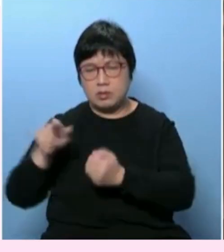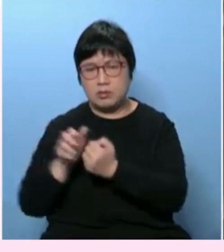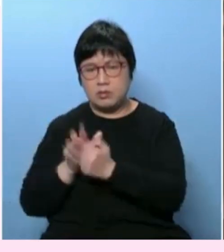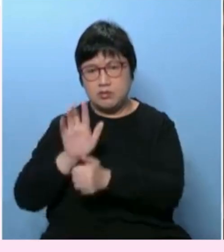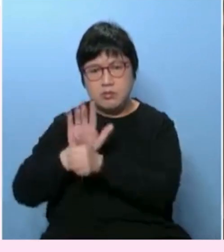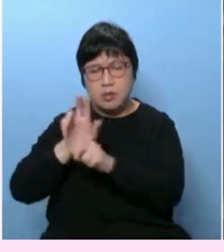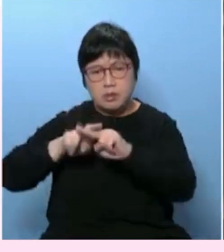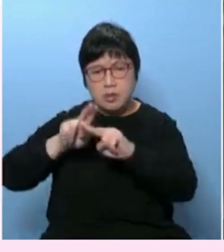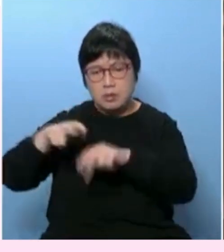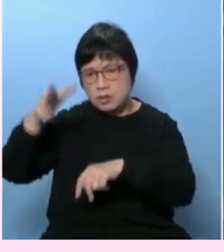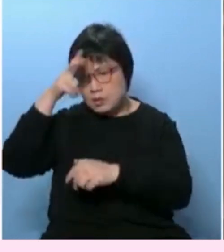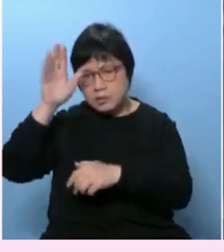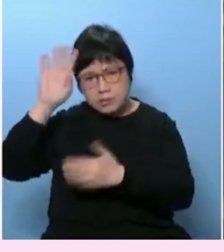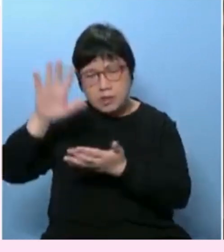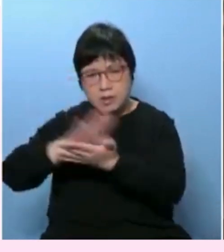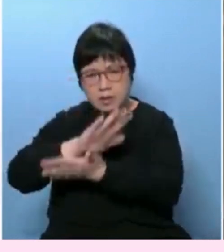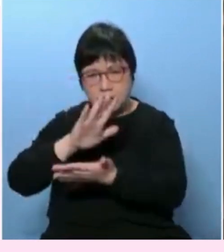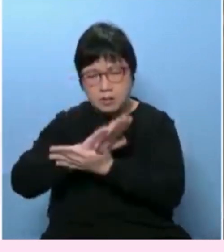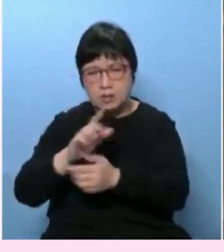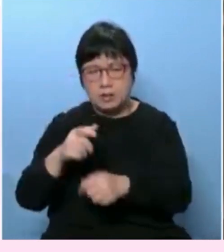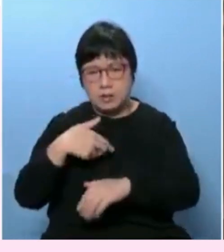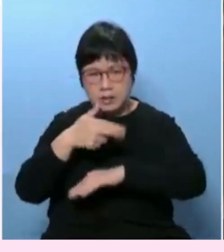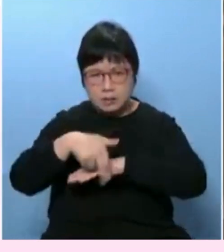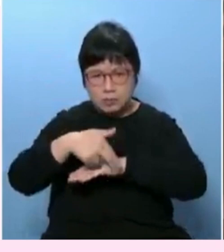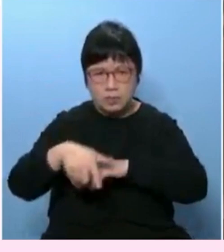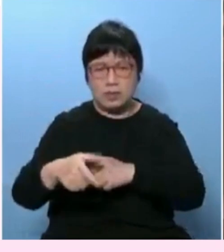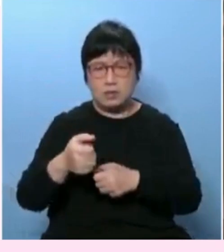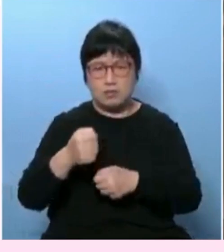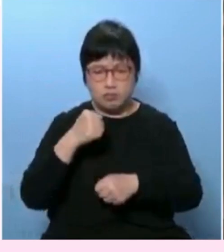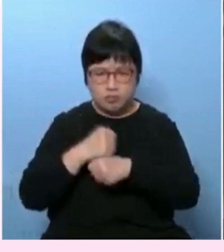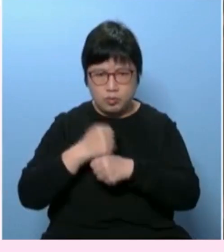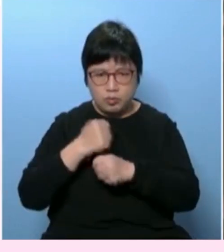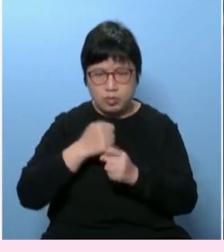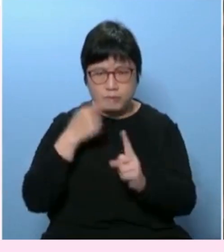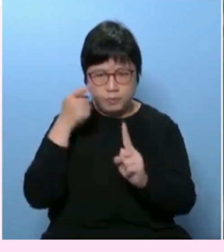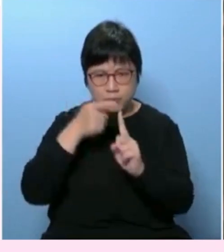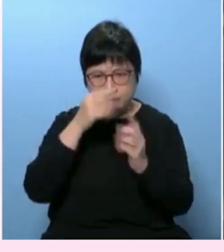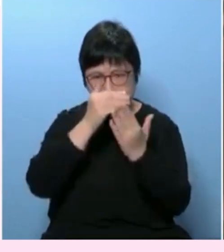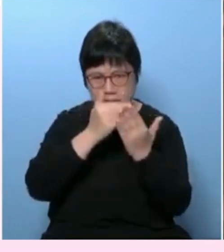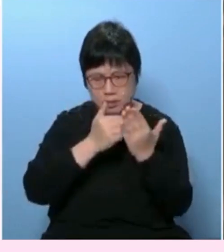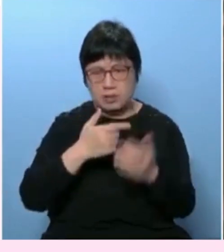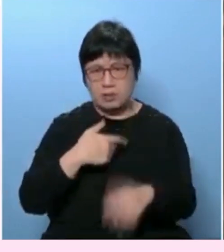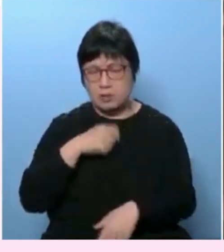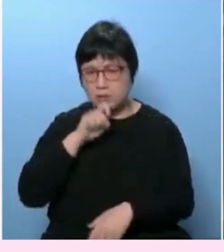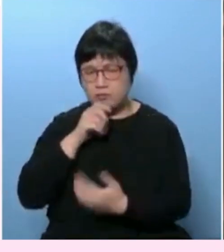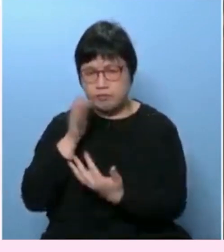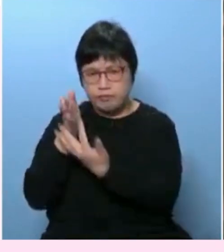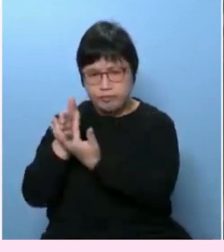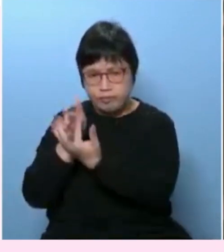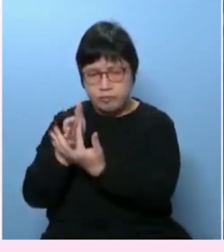家的未來5年經濟社會發展定下了藍圖和行動的綱領。我們會積極在其中擔任這